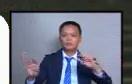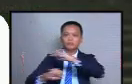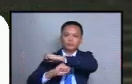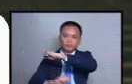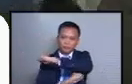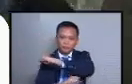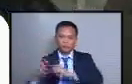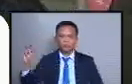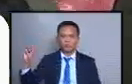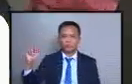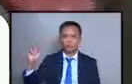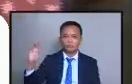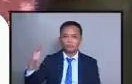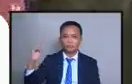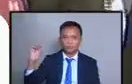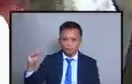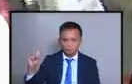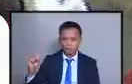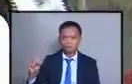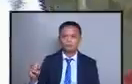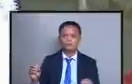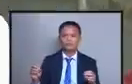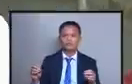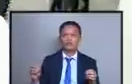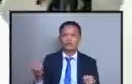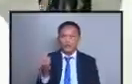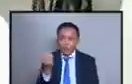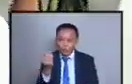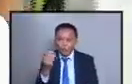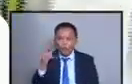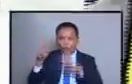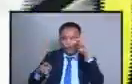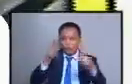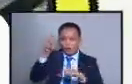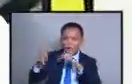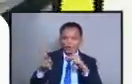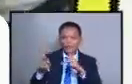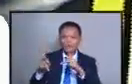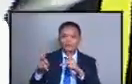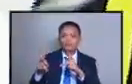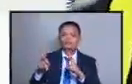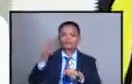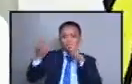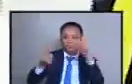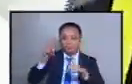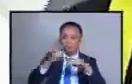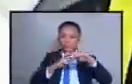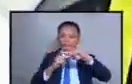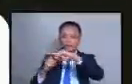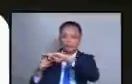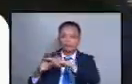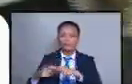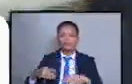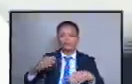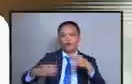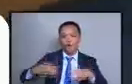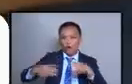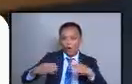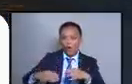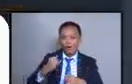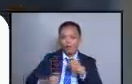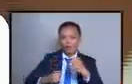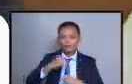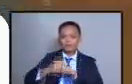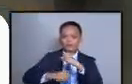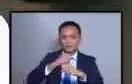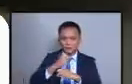na ngayon. Mas kakaunti lang din ang mga taong ngayon bumisita dito sa sementeryo kumpara noong nakaraang taon. Gayunman,